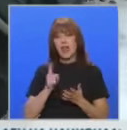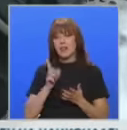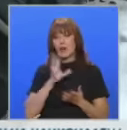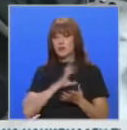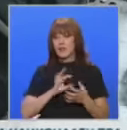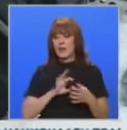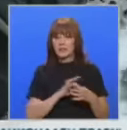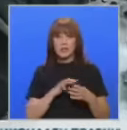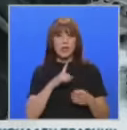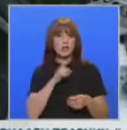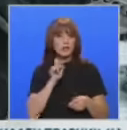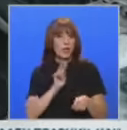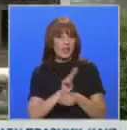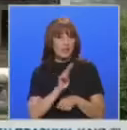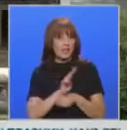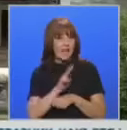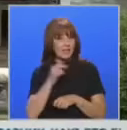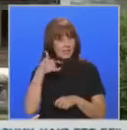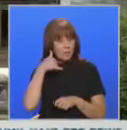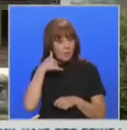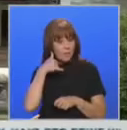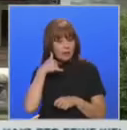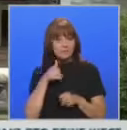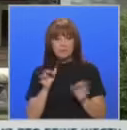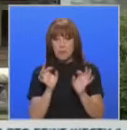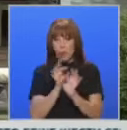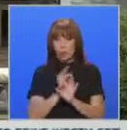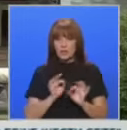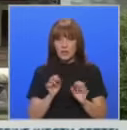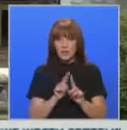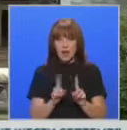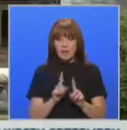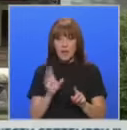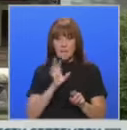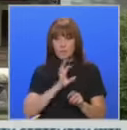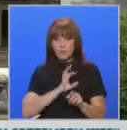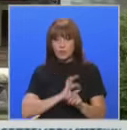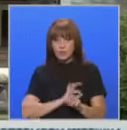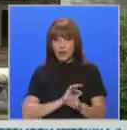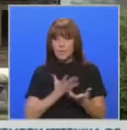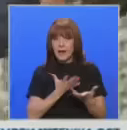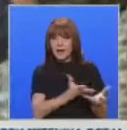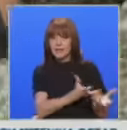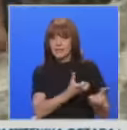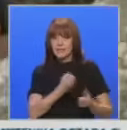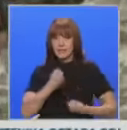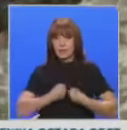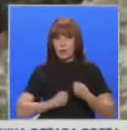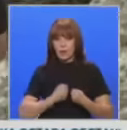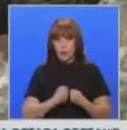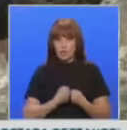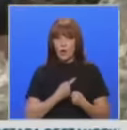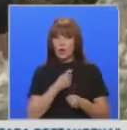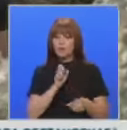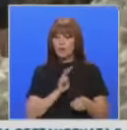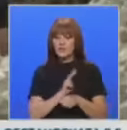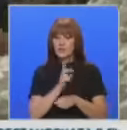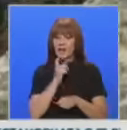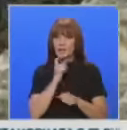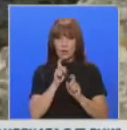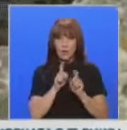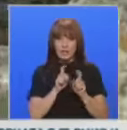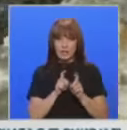На 112 звъняхме и в общи линии от никъде не можем да получим съдействие за ваване на този автомобил там. От 112 коментираха